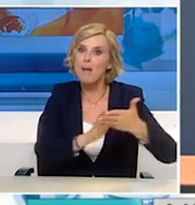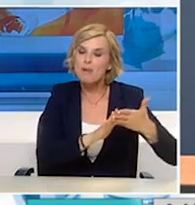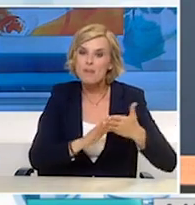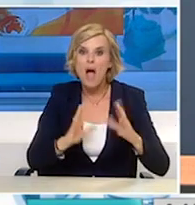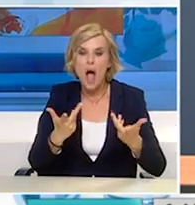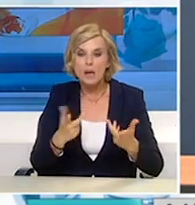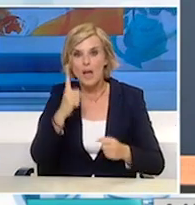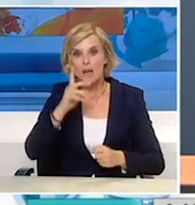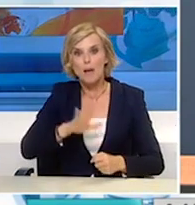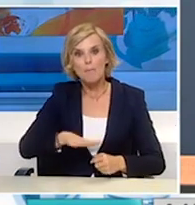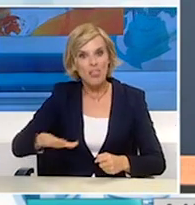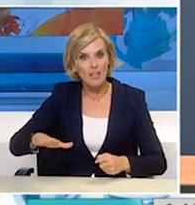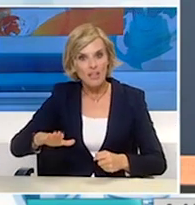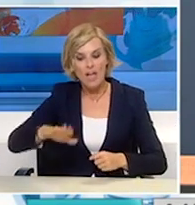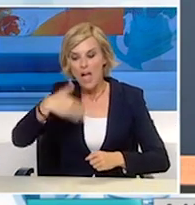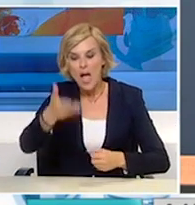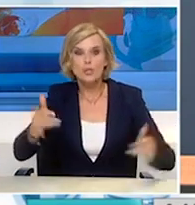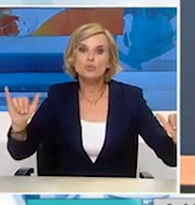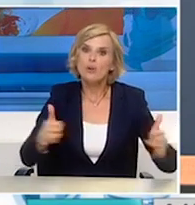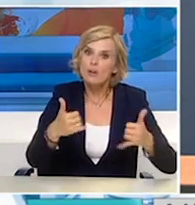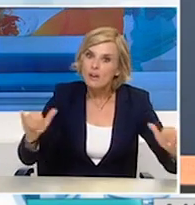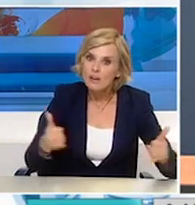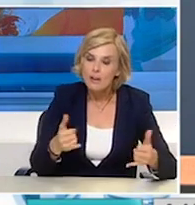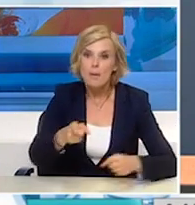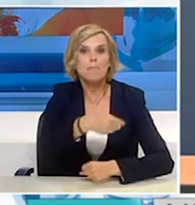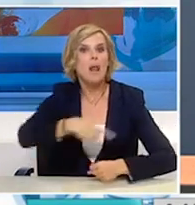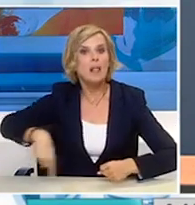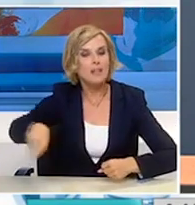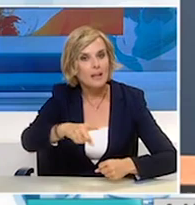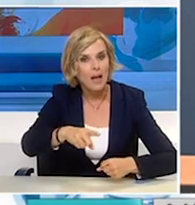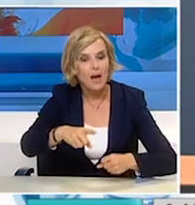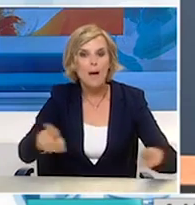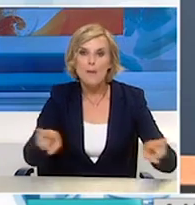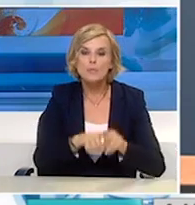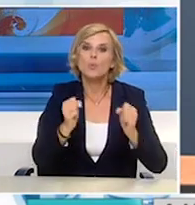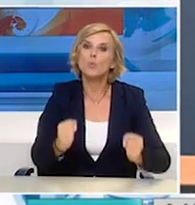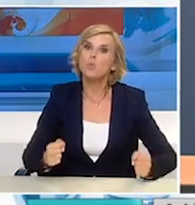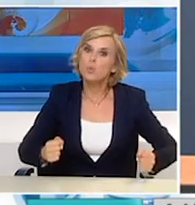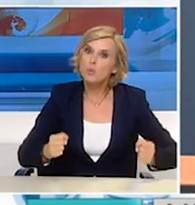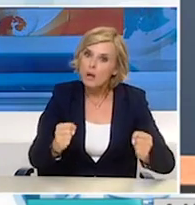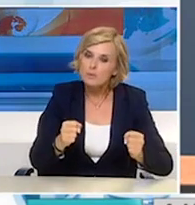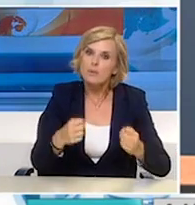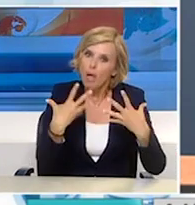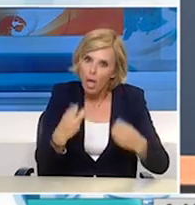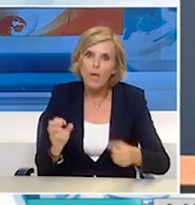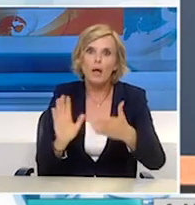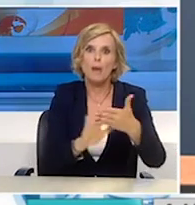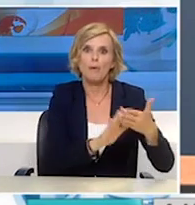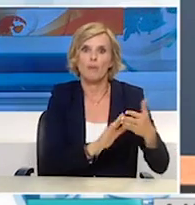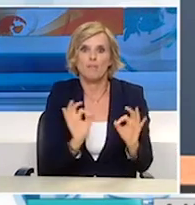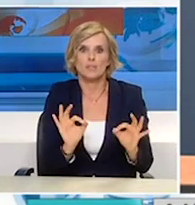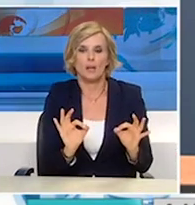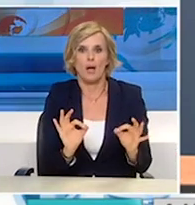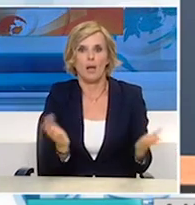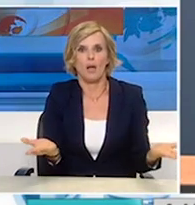ένα παιδί βγαίνει για να παίξει στη γειτονιά και στις πλατείες, εκτίθεται σε επαφή ούτως ή άλλως. Και μάλιστα σε ένα περιβάλλον μη ελεγχόμενο, όπου δεν είναι και σίγουρο ότι